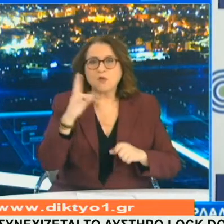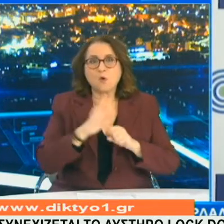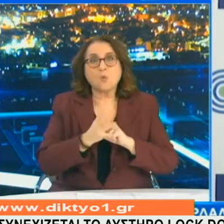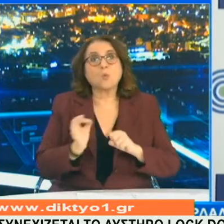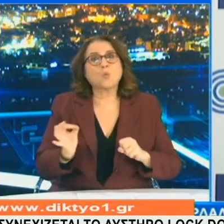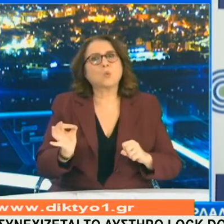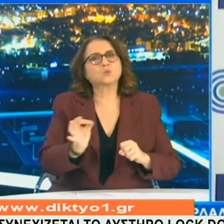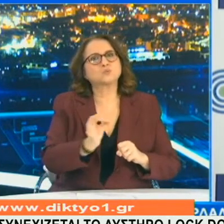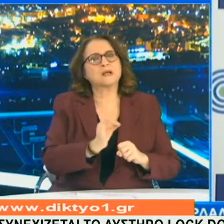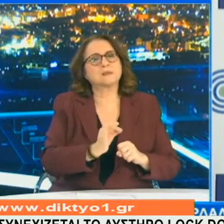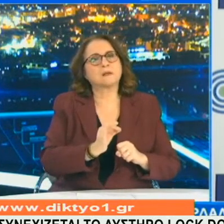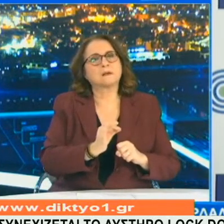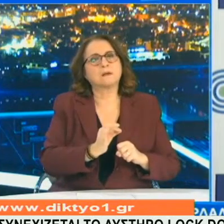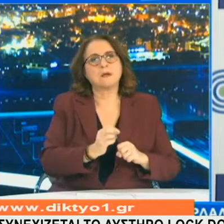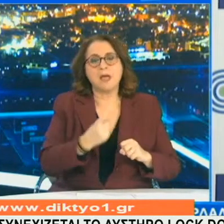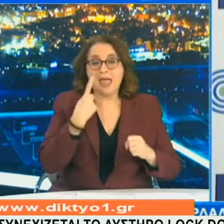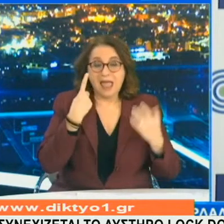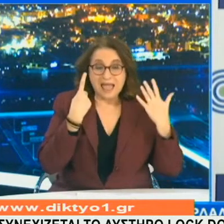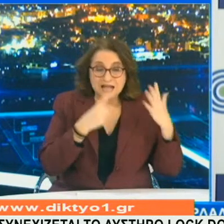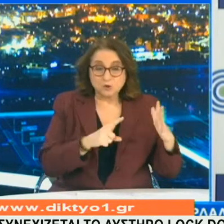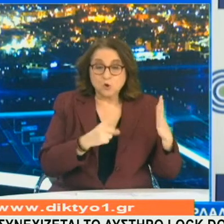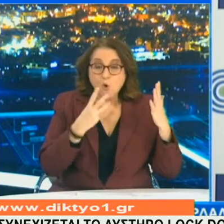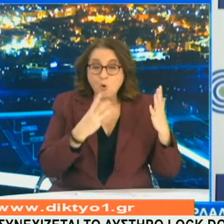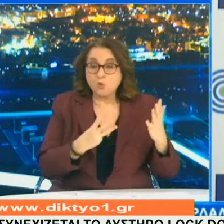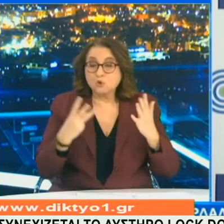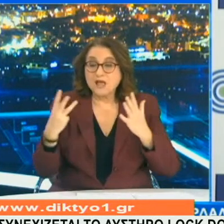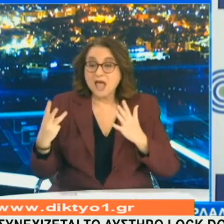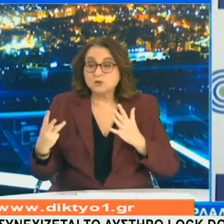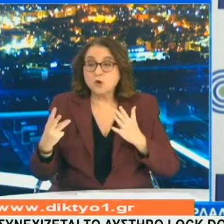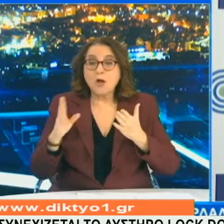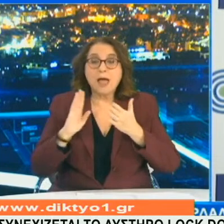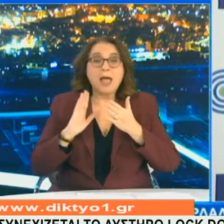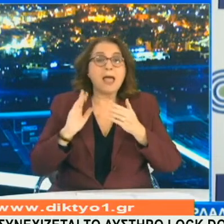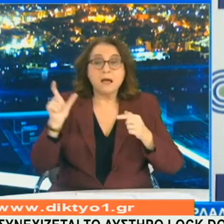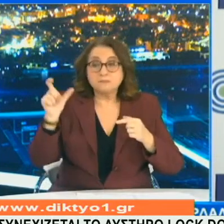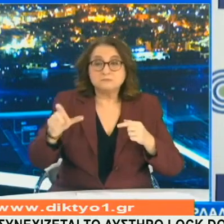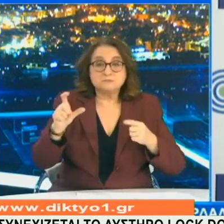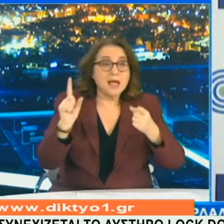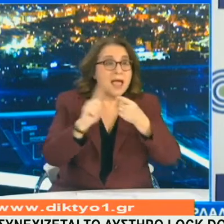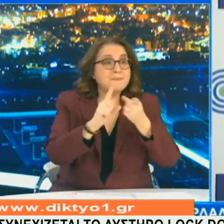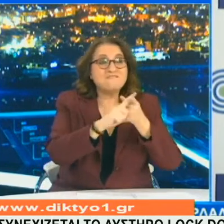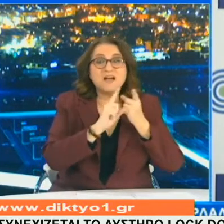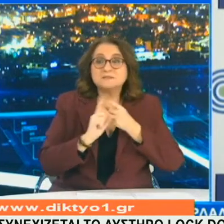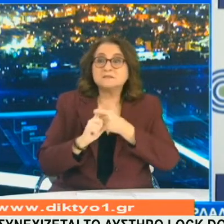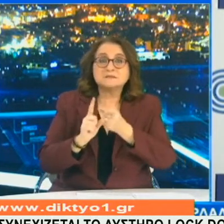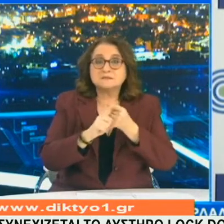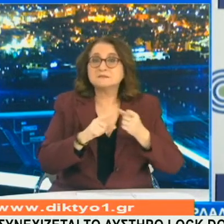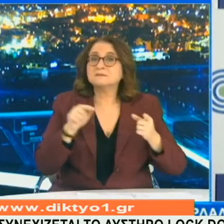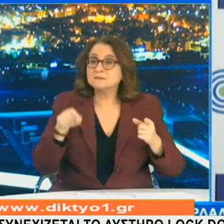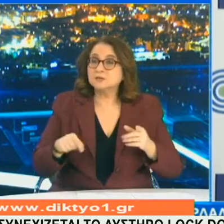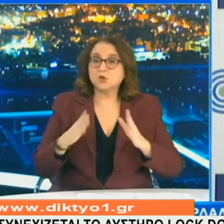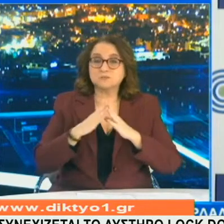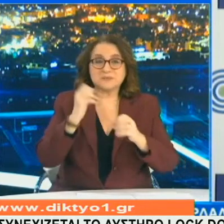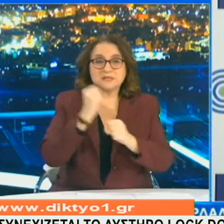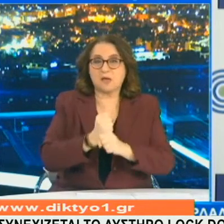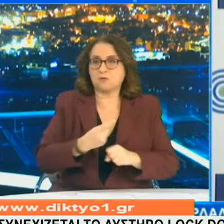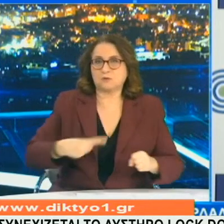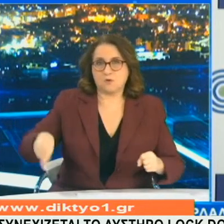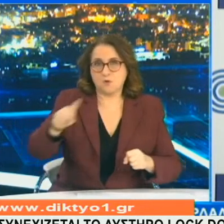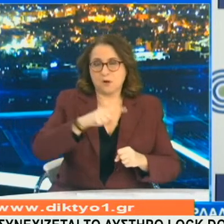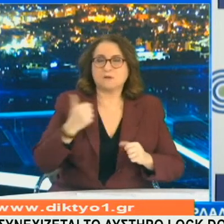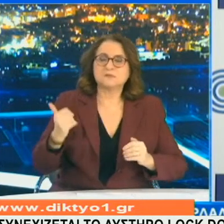με 188 στενές επαφές που βρίσκονται ήδη σε κατοίκον περιορισμό, τα μέτρα παρατείνονται μέχρι τη Δευτέρα 25